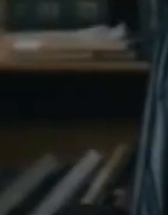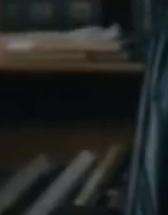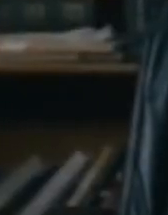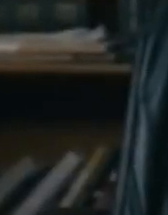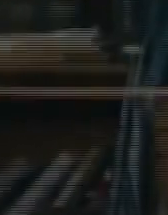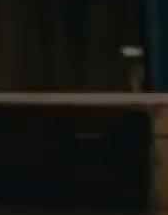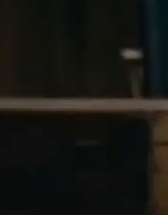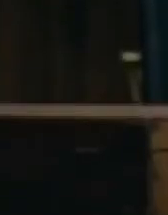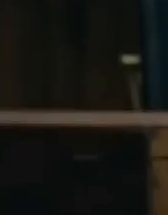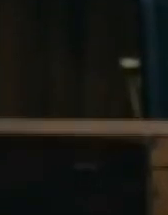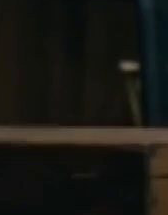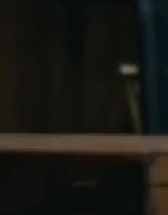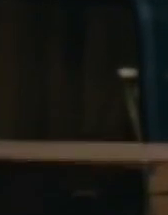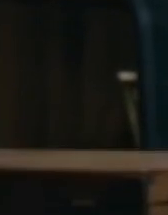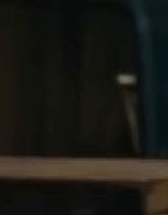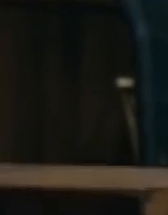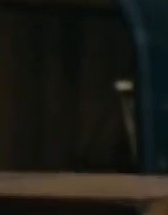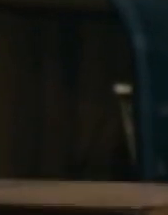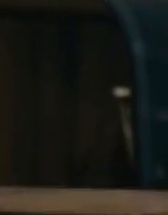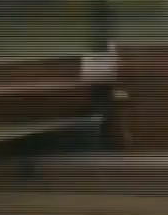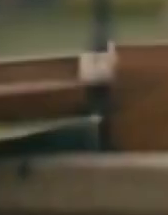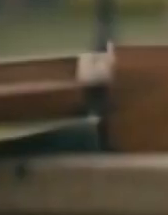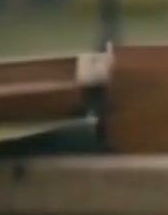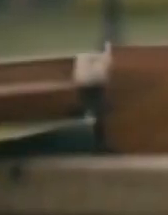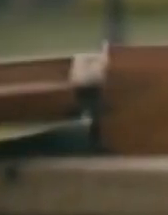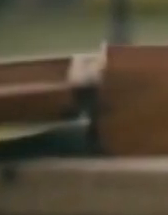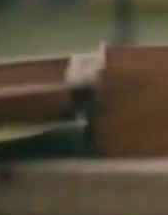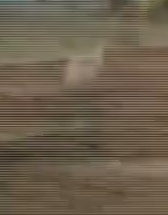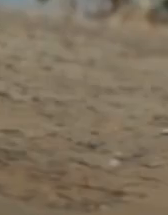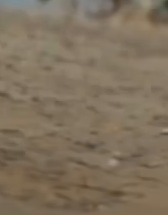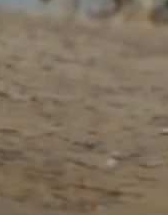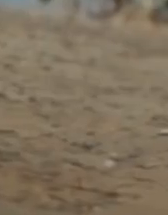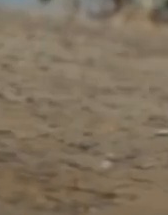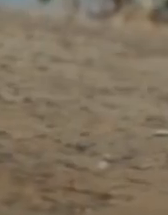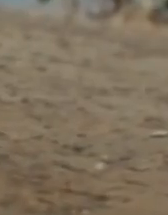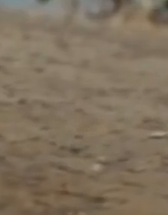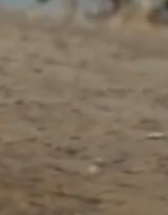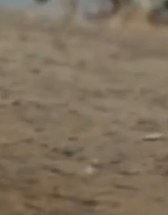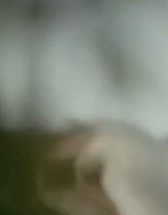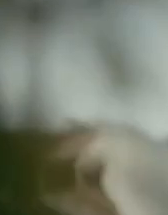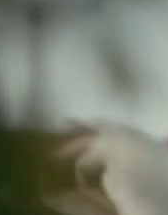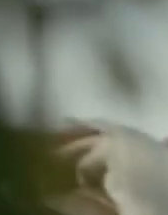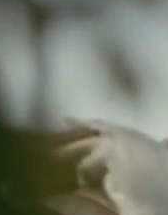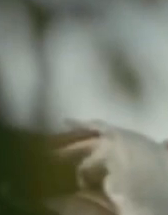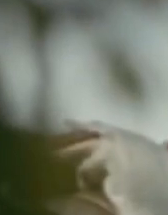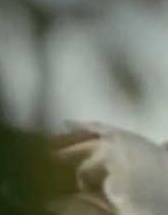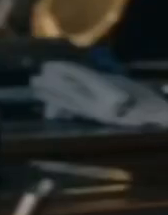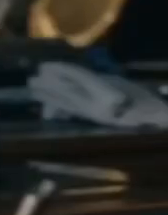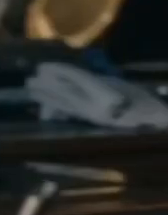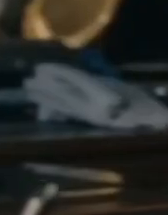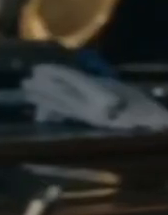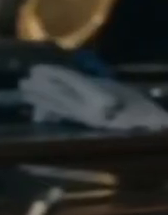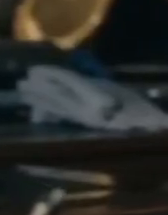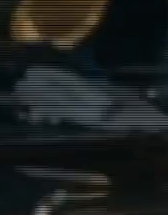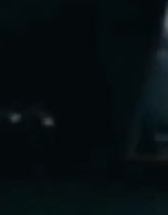الدين حسين، تيسير مطر، رئيس حزب إرادة جيل. أنا من جينا يا عم الرئيس. أنا المواطن السناوي خليل بوفراج بوخليل. أنا محمد جبران،